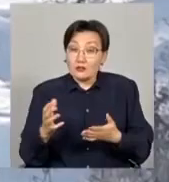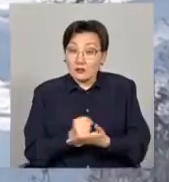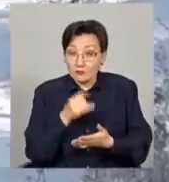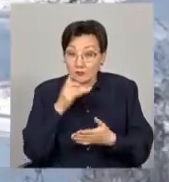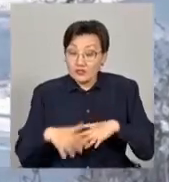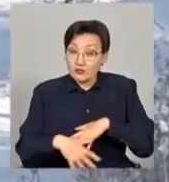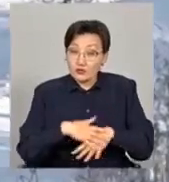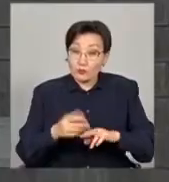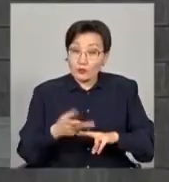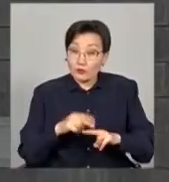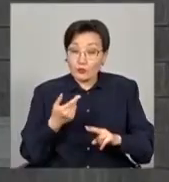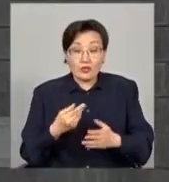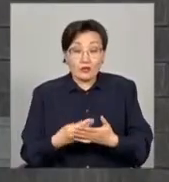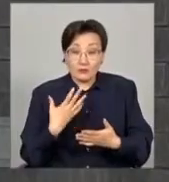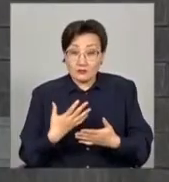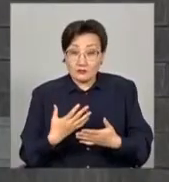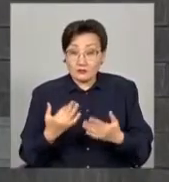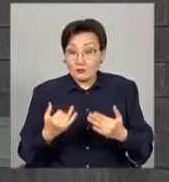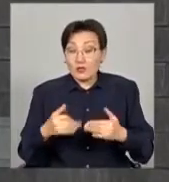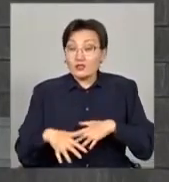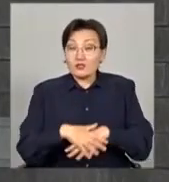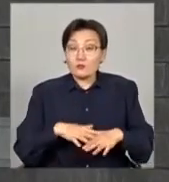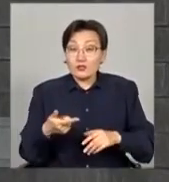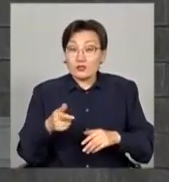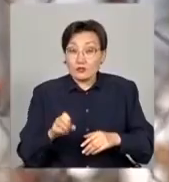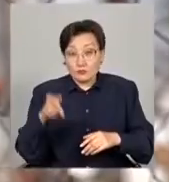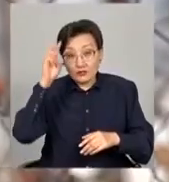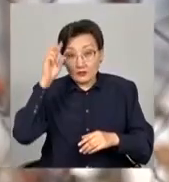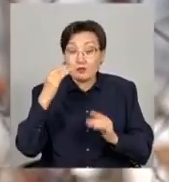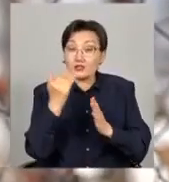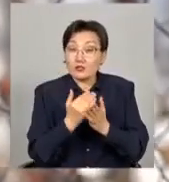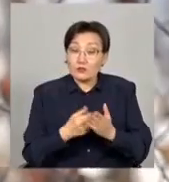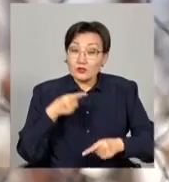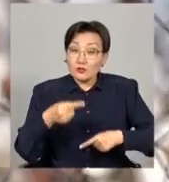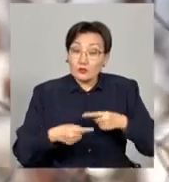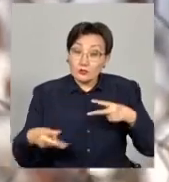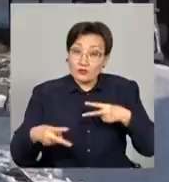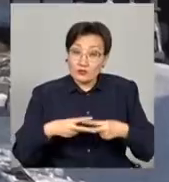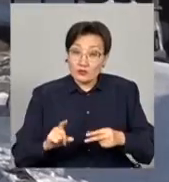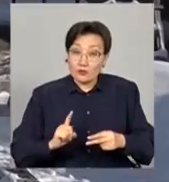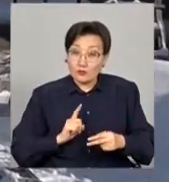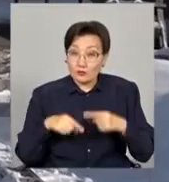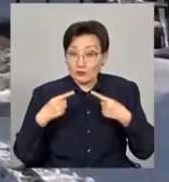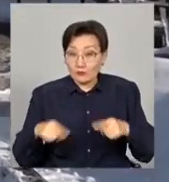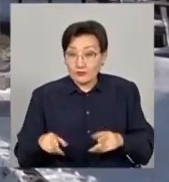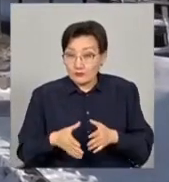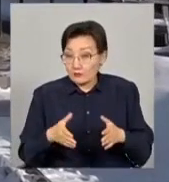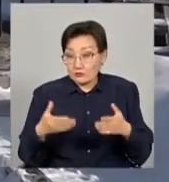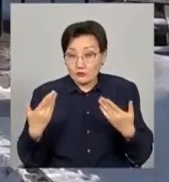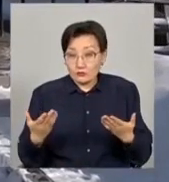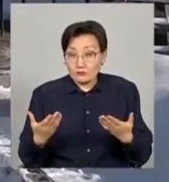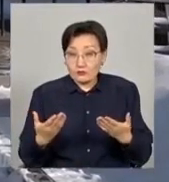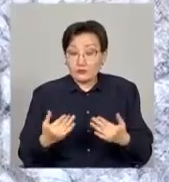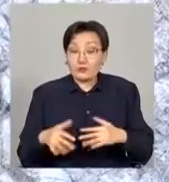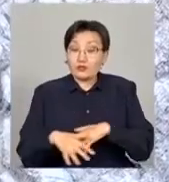отырған халық үшін бұл қымбатқа соғады. Енді жұртшылықтың газды мемлекеттік бағдарламамен қосып беруін күтуден басқа амалы жоқ. Оған